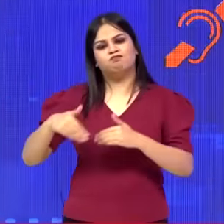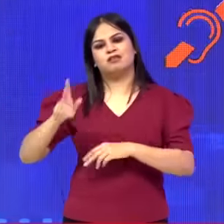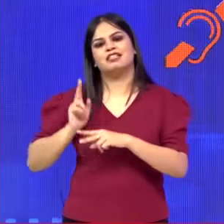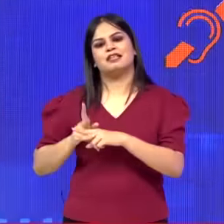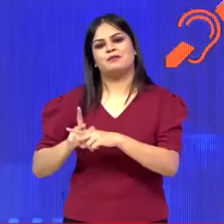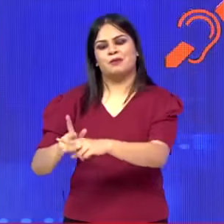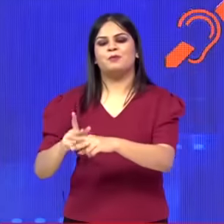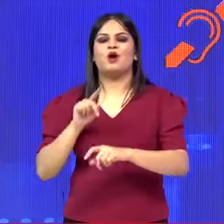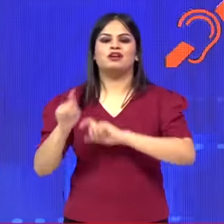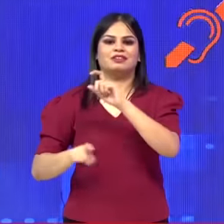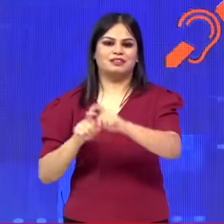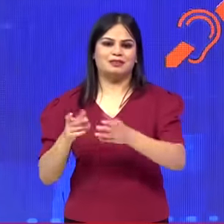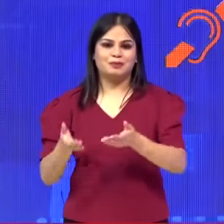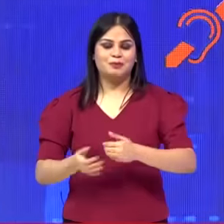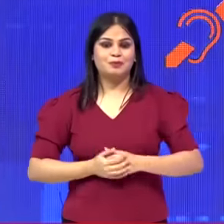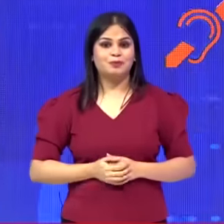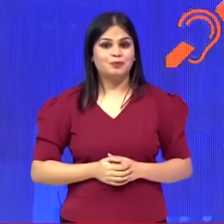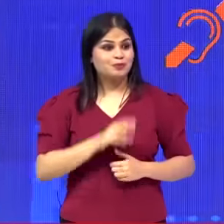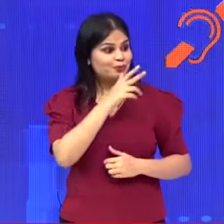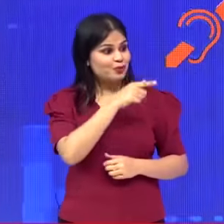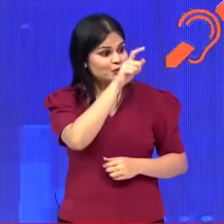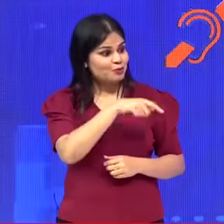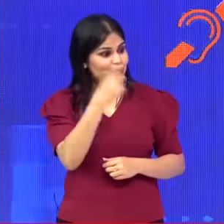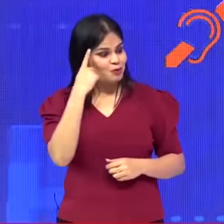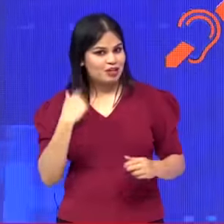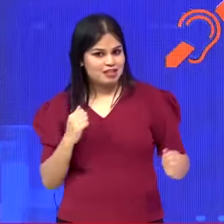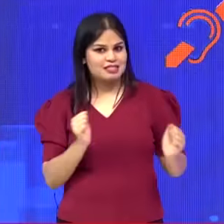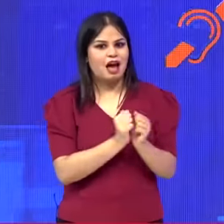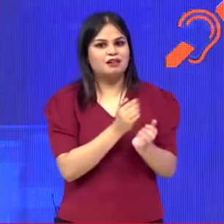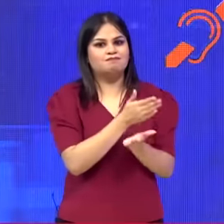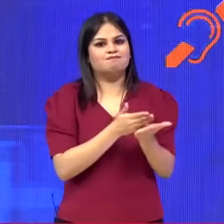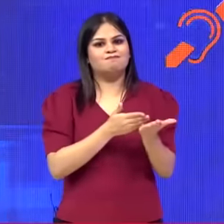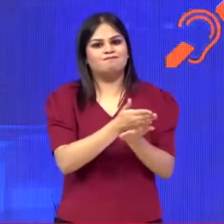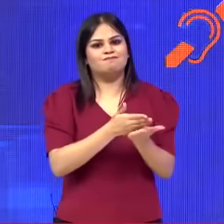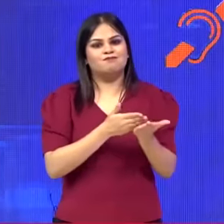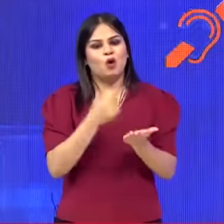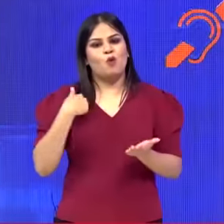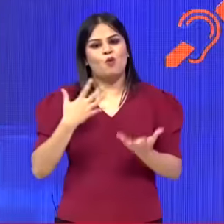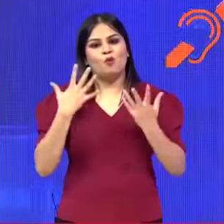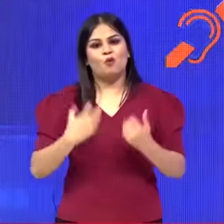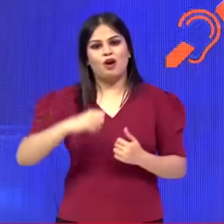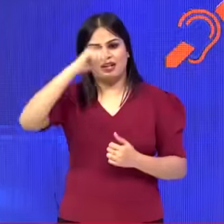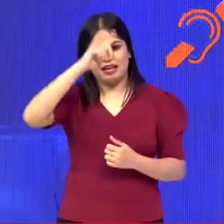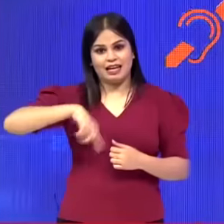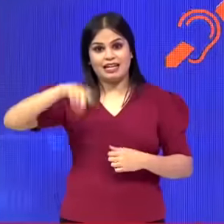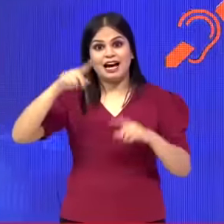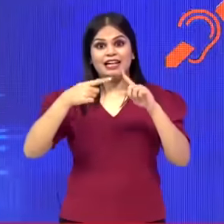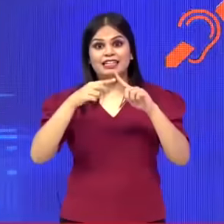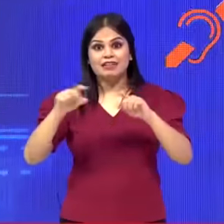आपका एक और। और मैं आपके साथ ये केक काट रहा हूँ इंडिया टीवी को दुबई यूएई में लॉन्च